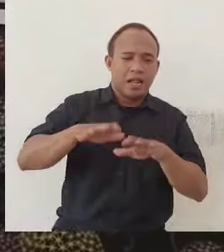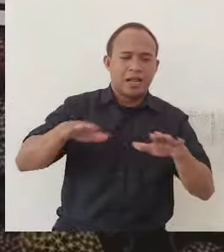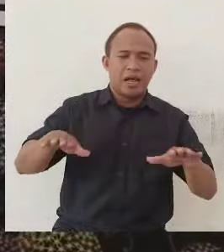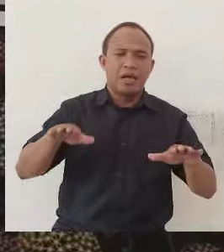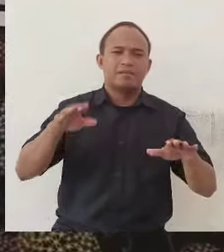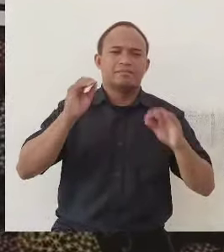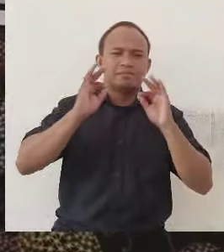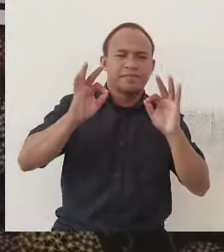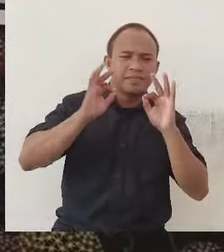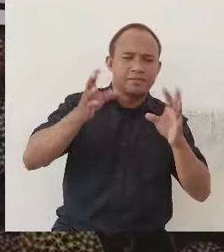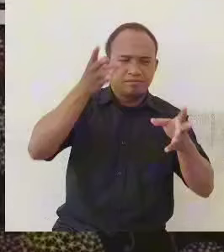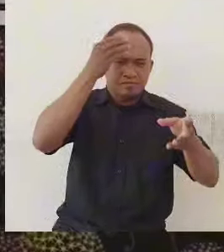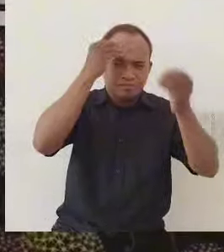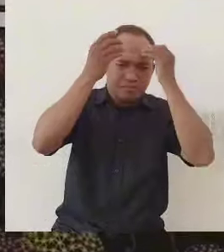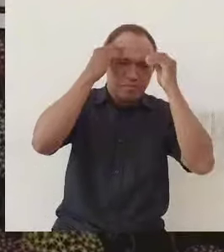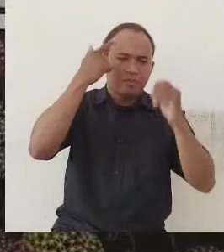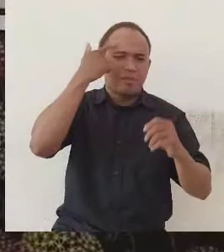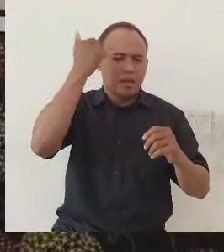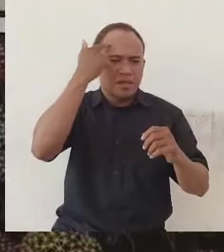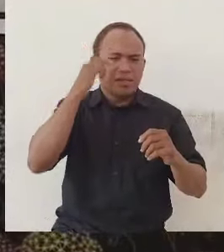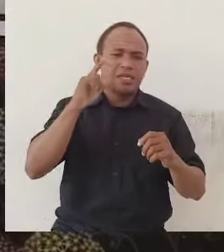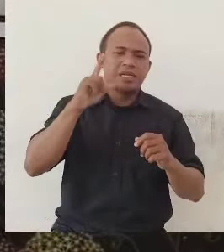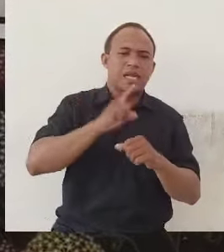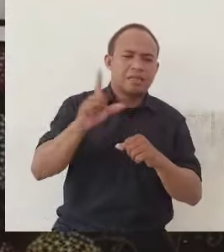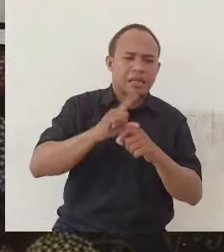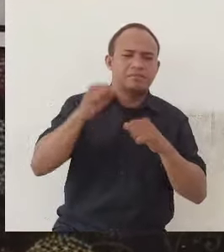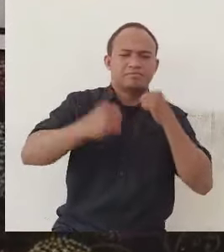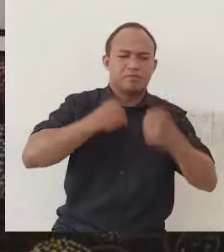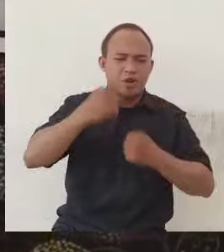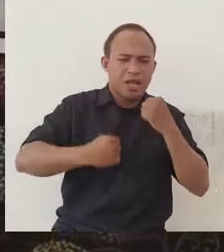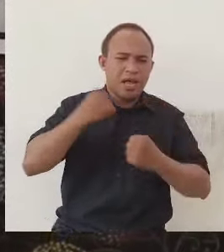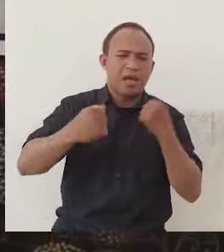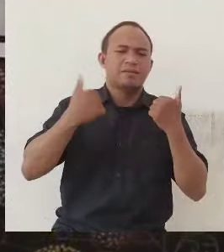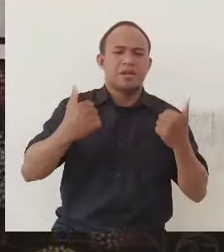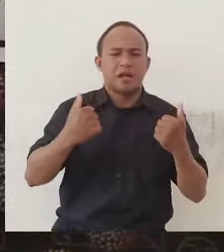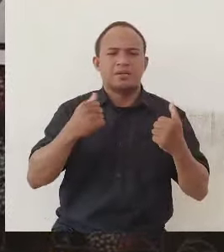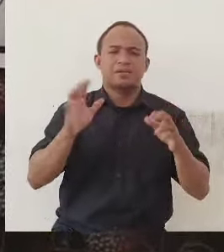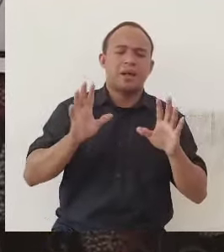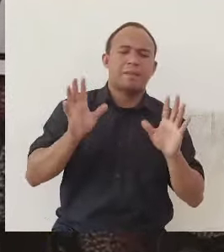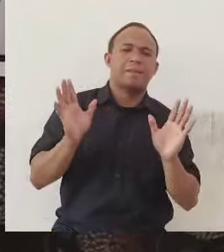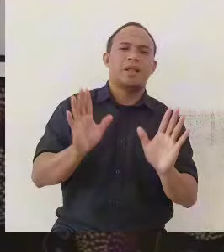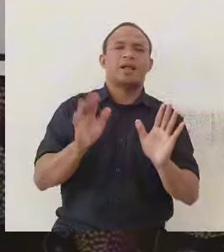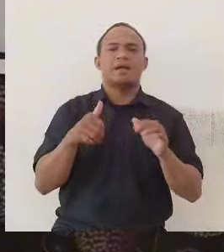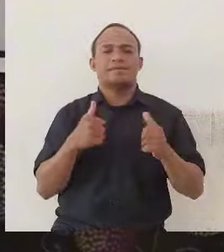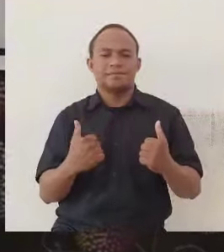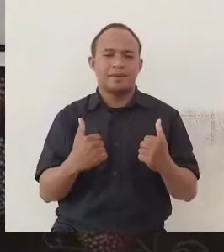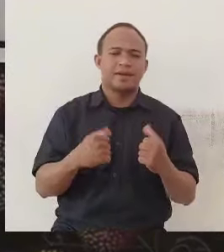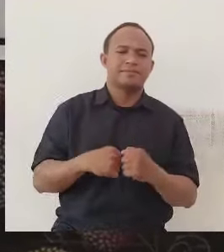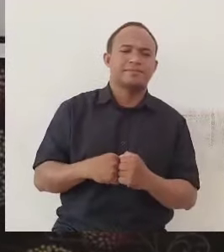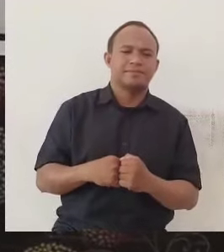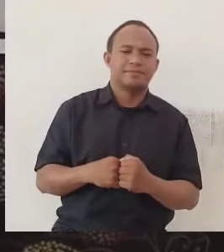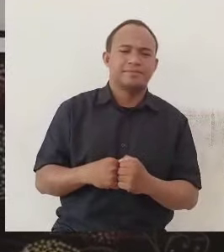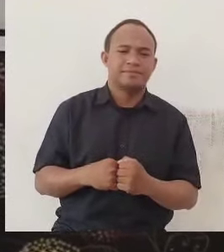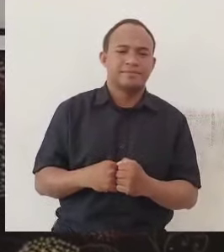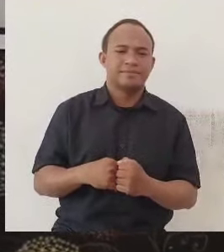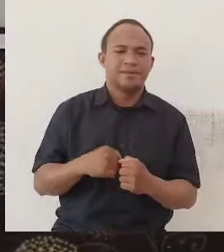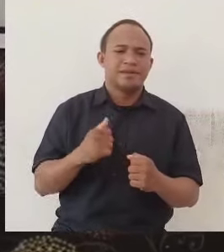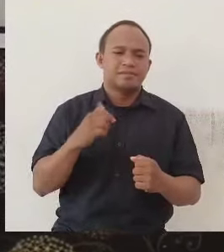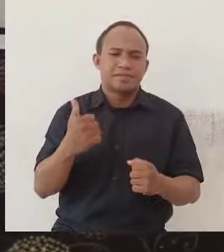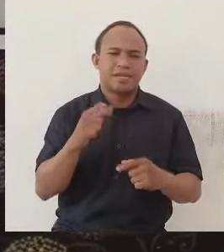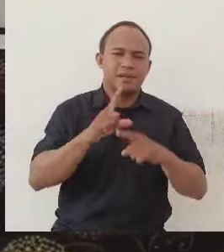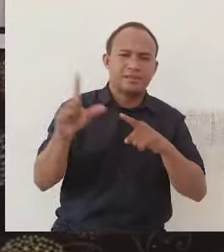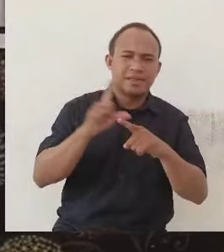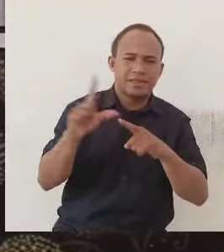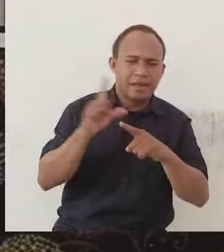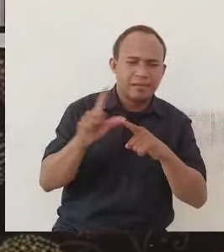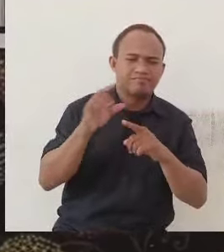membina adik-adik ini supaya atlet-atlet ini juga nantinya tidak terbengkalai,